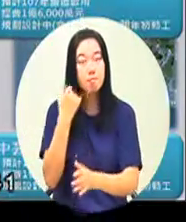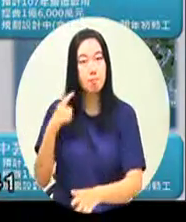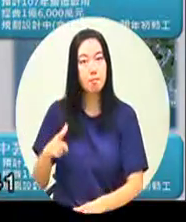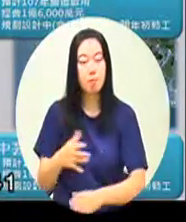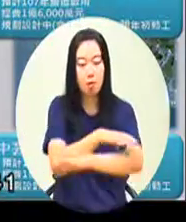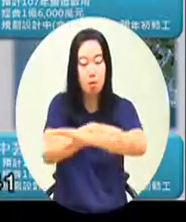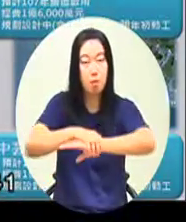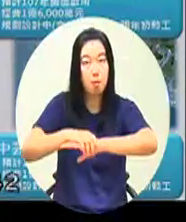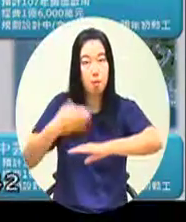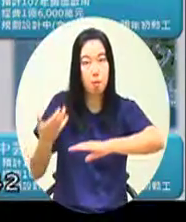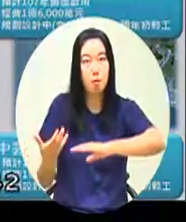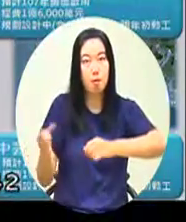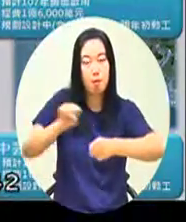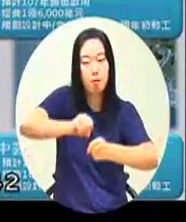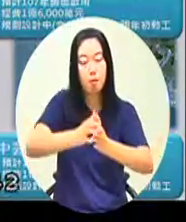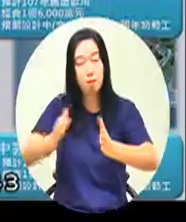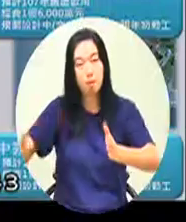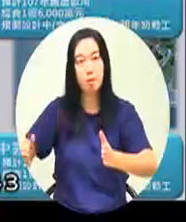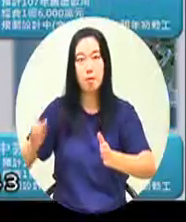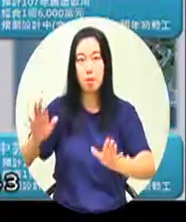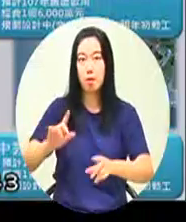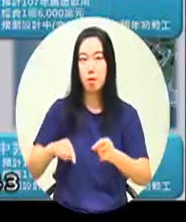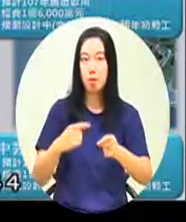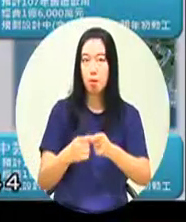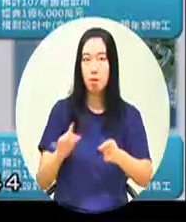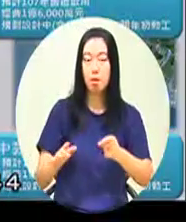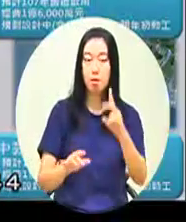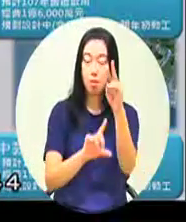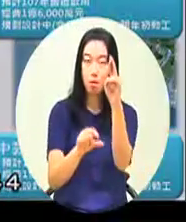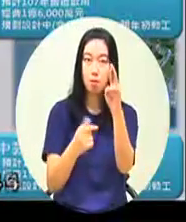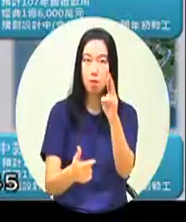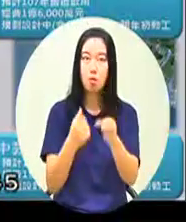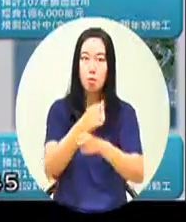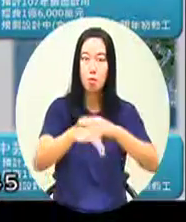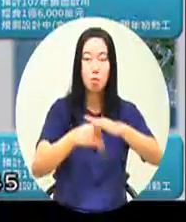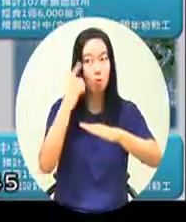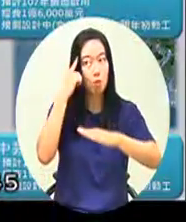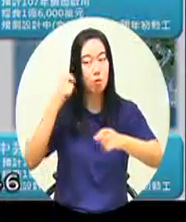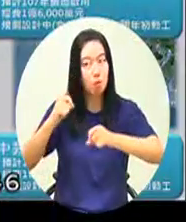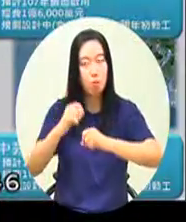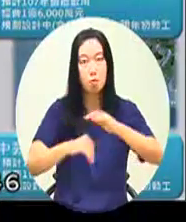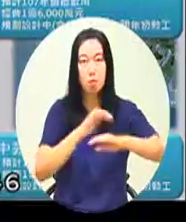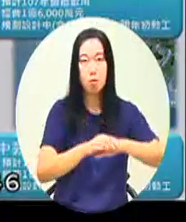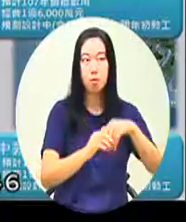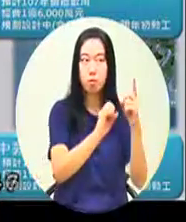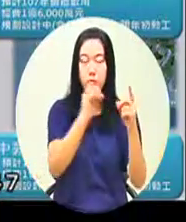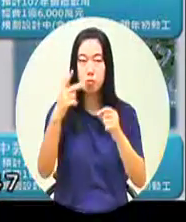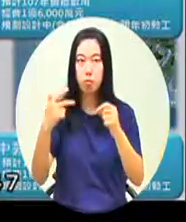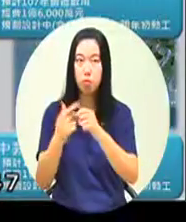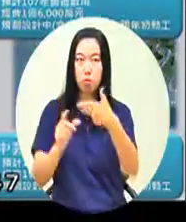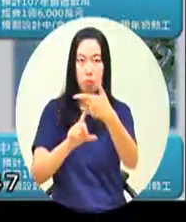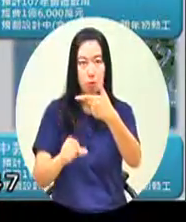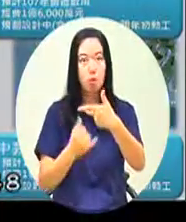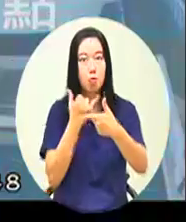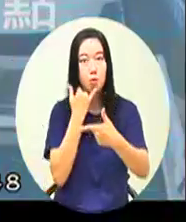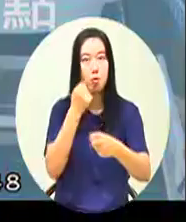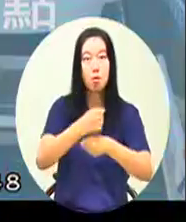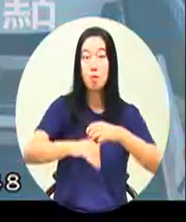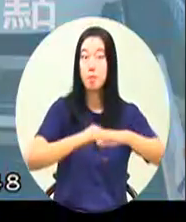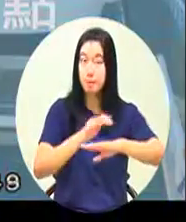延长的部分，也预计在今年的12月完成设计，然后107年的6月能够来完